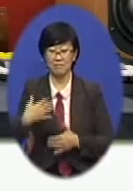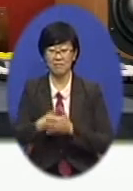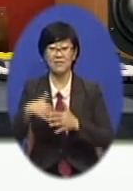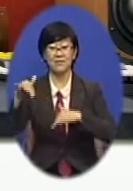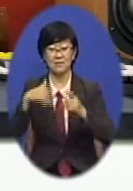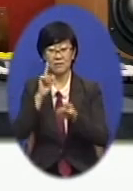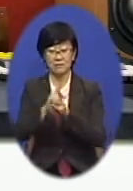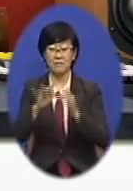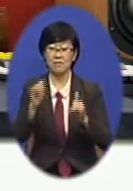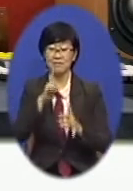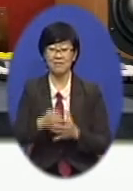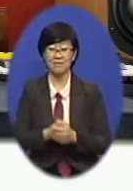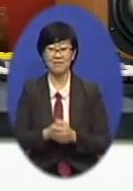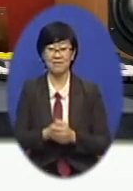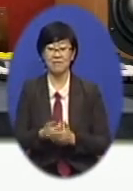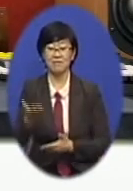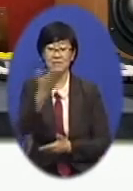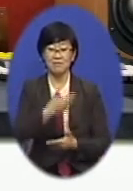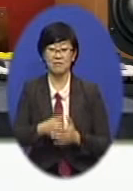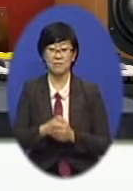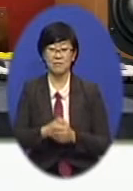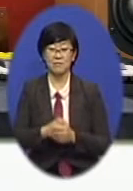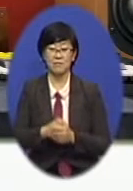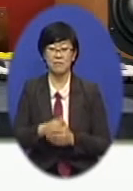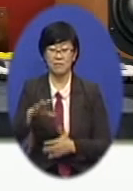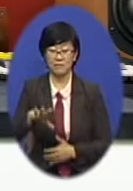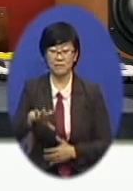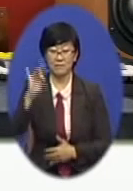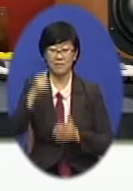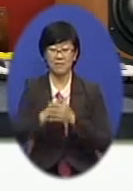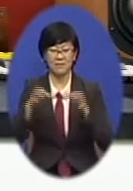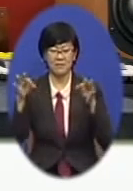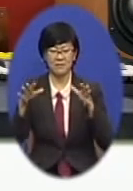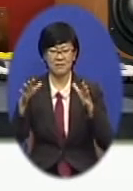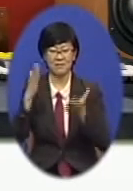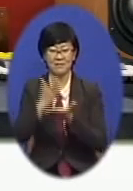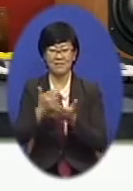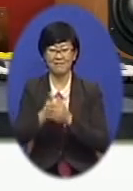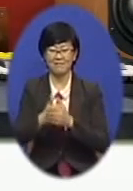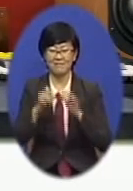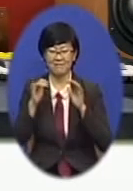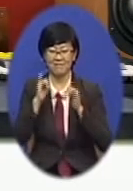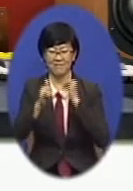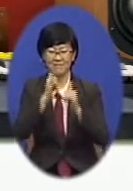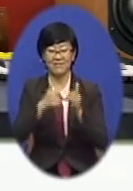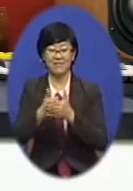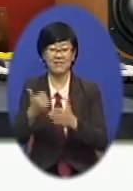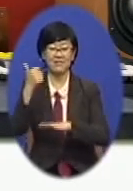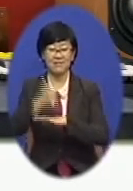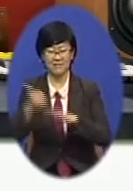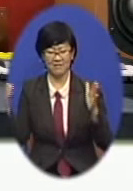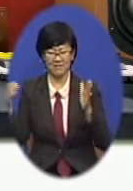길에서 만났더니 그러더라고요. 네. 시청자 여러분 처음에 반짝이고 몰아서 주시지 말고 끝까지